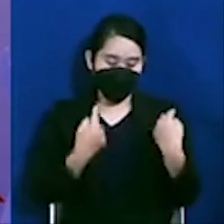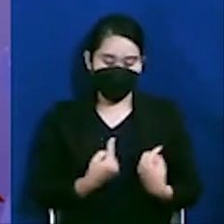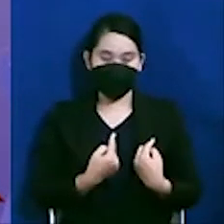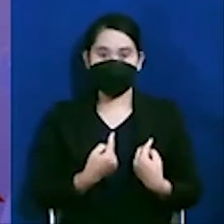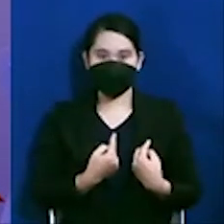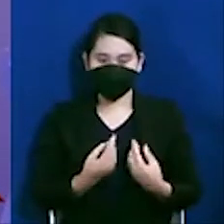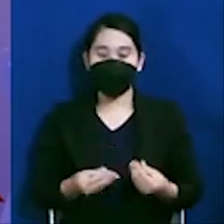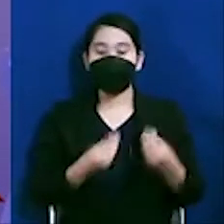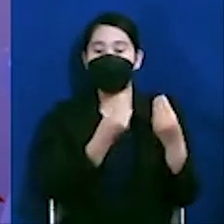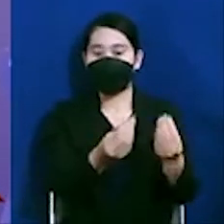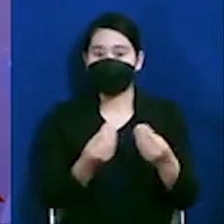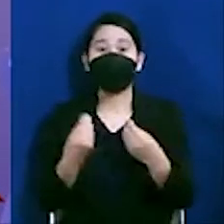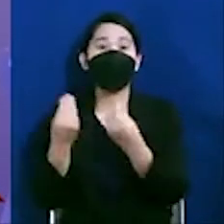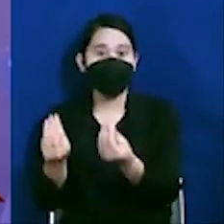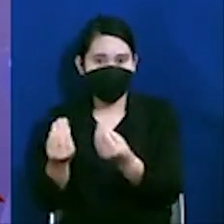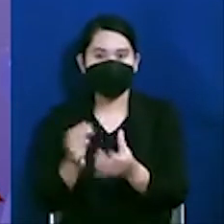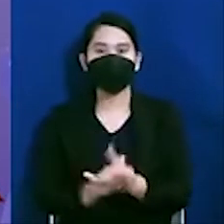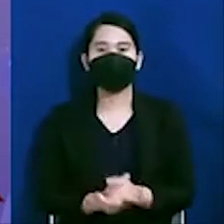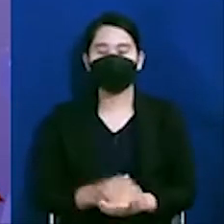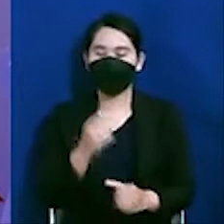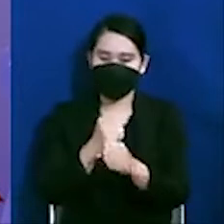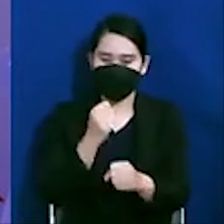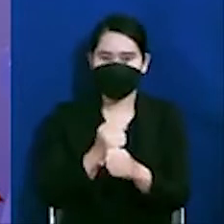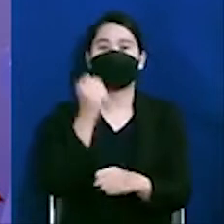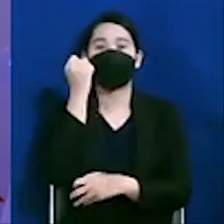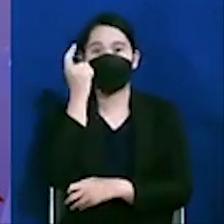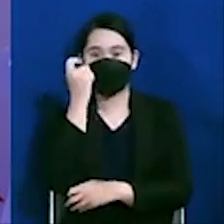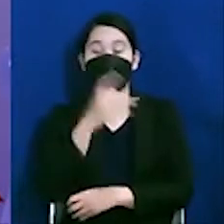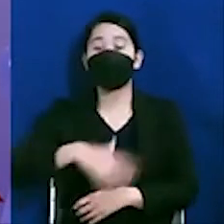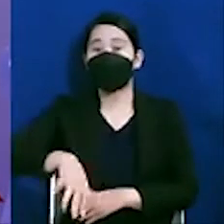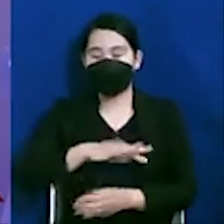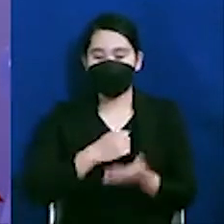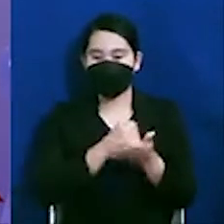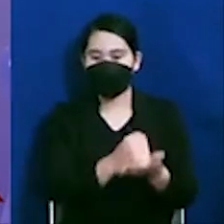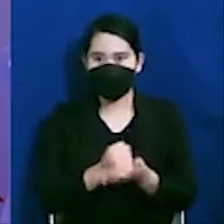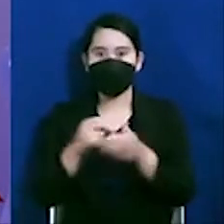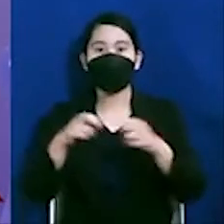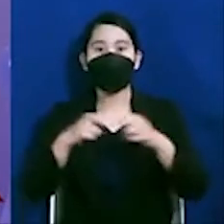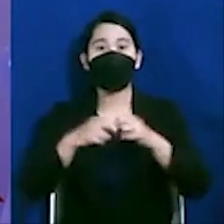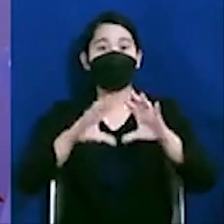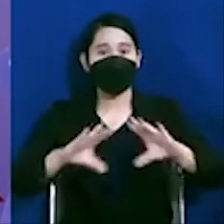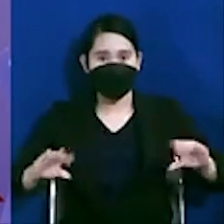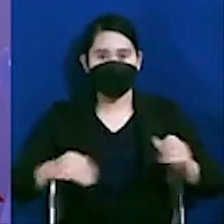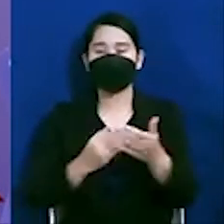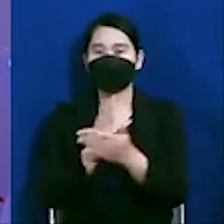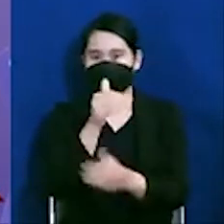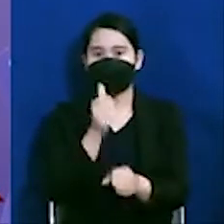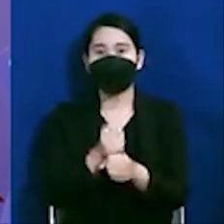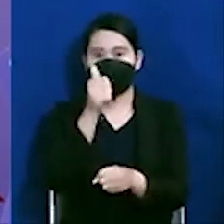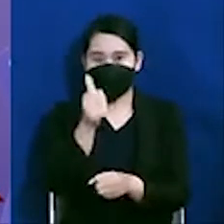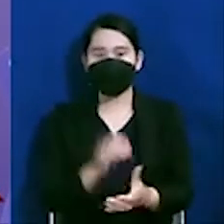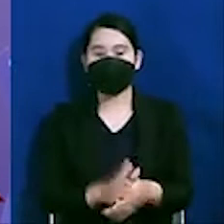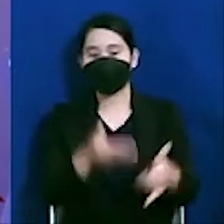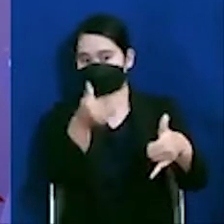เข้าใจการทำงานด้วยกันนะครับทุกคนในส่วนที่จะช่วยในการผ่านวิกฤตครั้งนี้ด้วยกันนะครับโดยโดยทำตัว